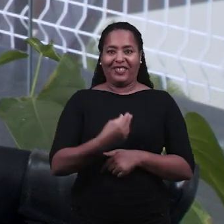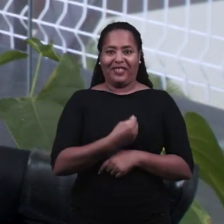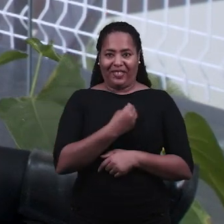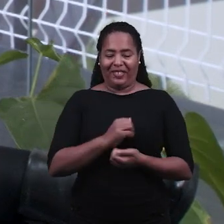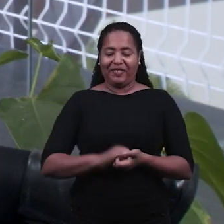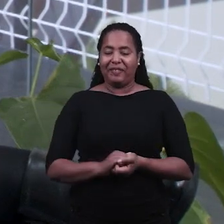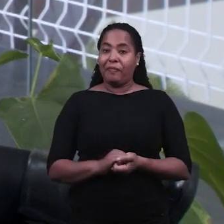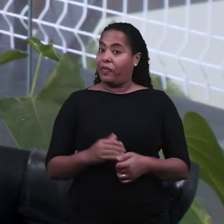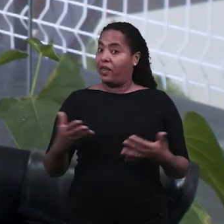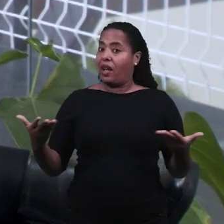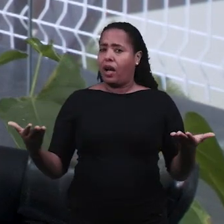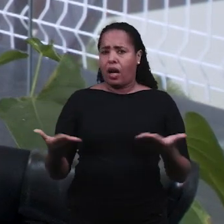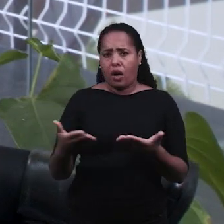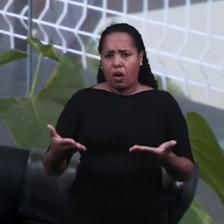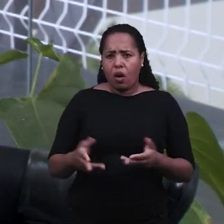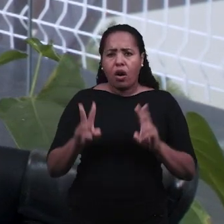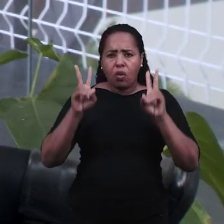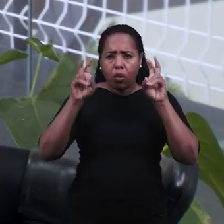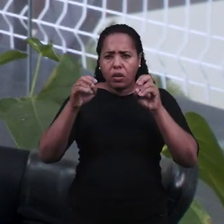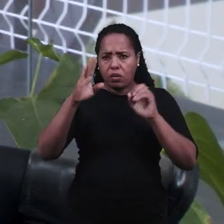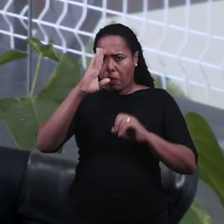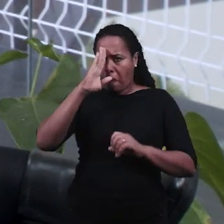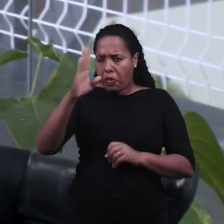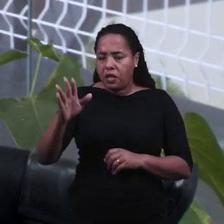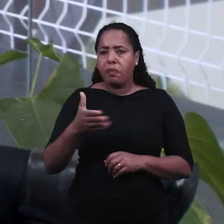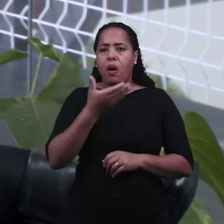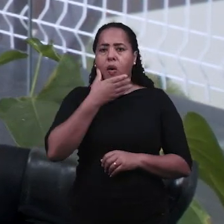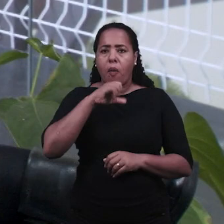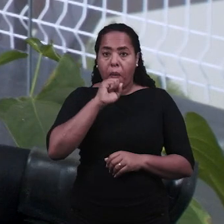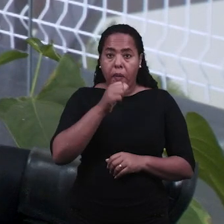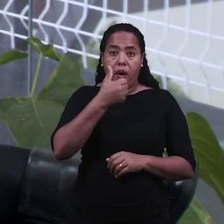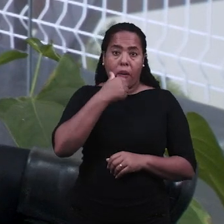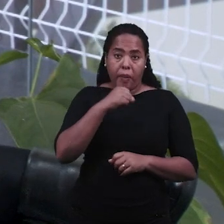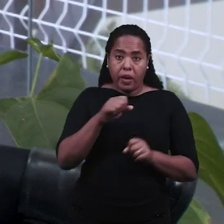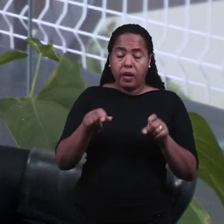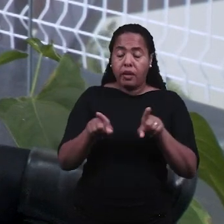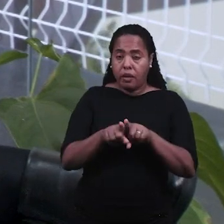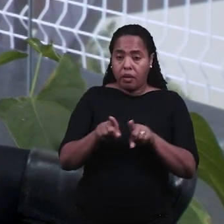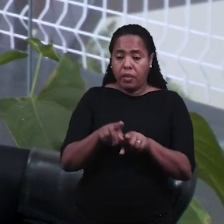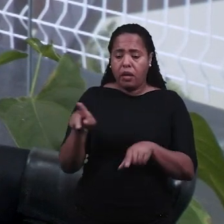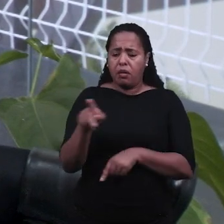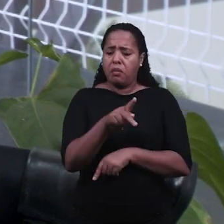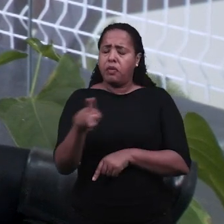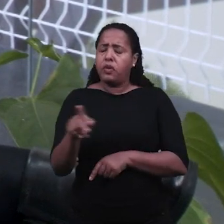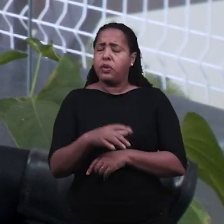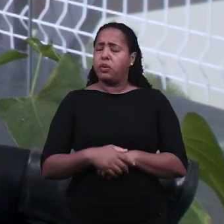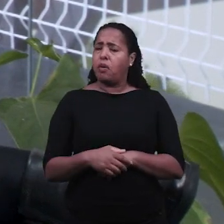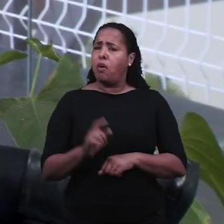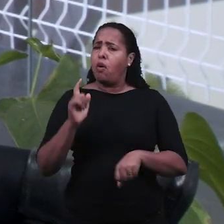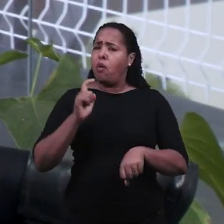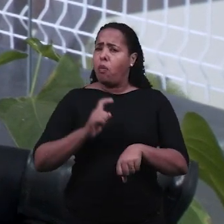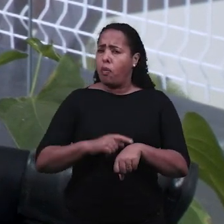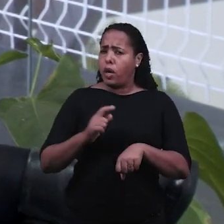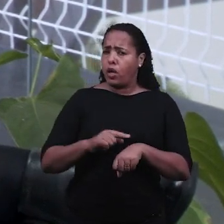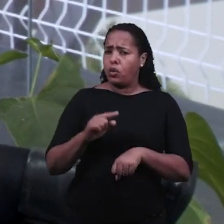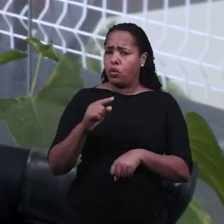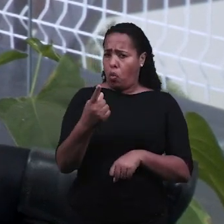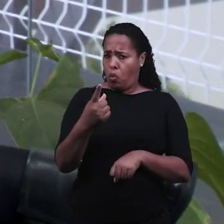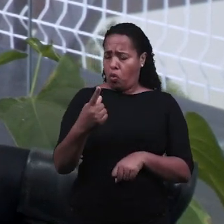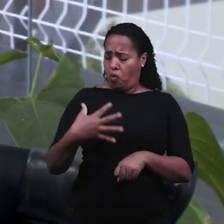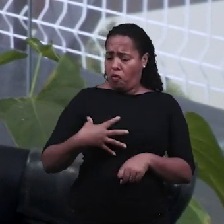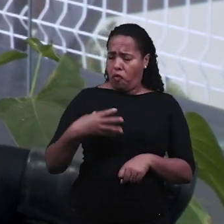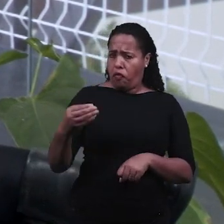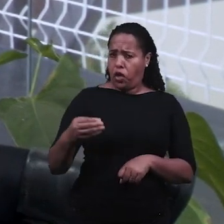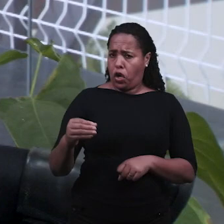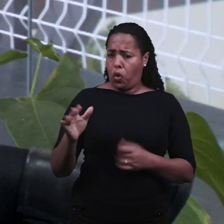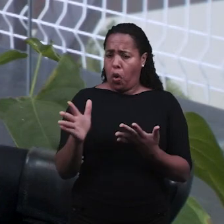veux parler aux parents et aussi aux professeurs. Et quand un de vos enfants, un de vos élèves